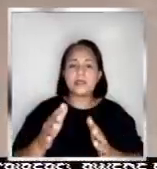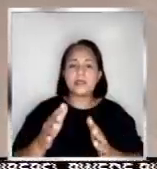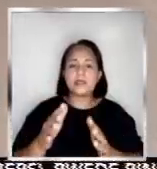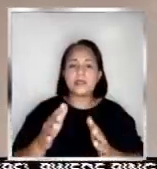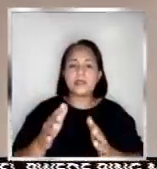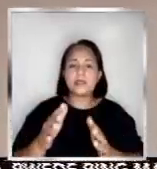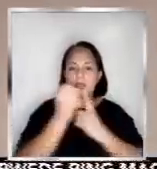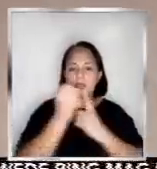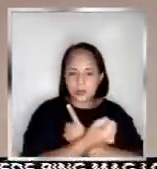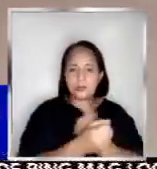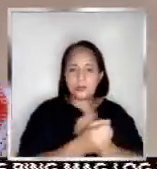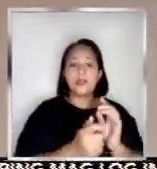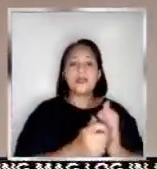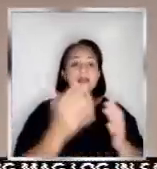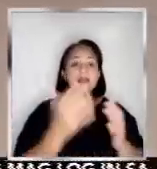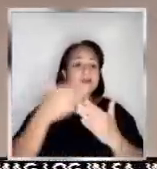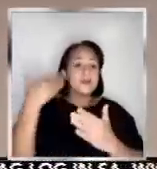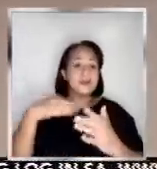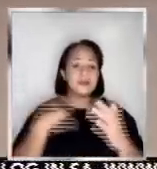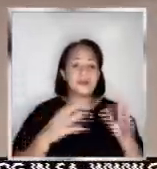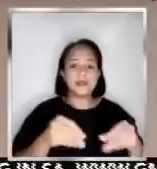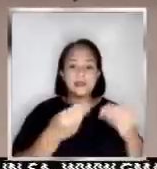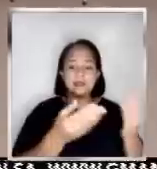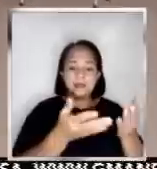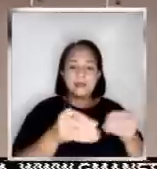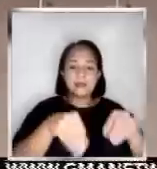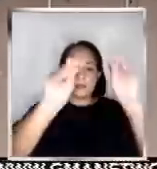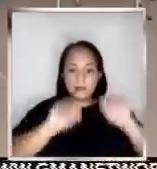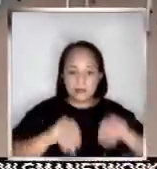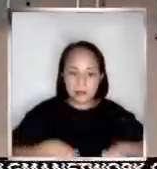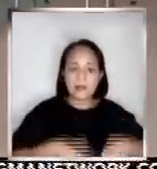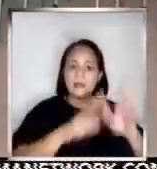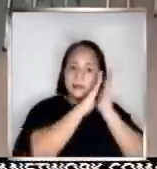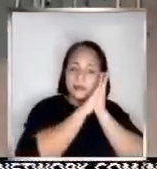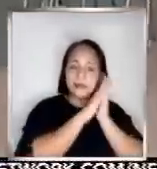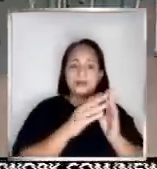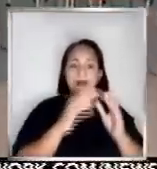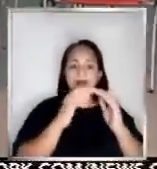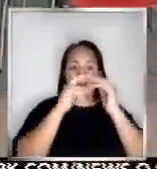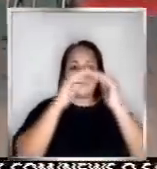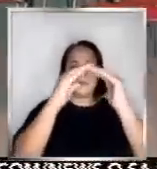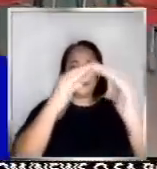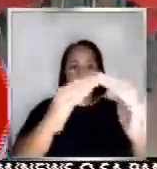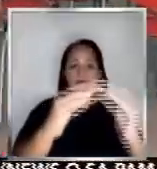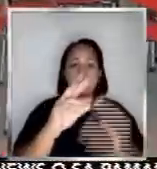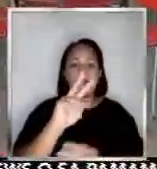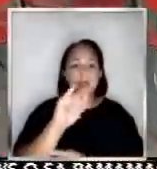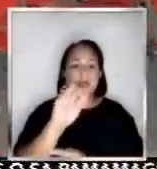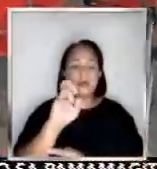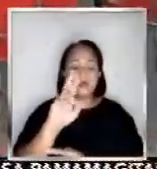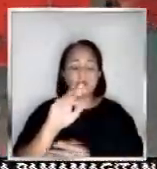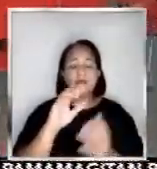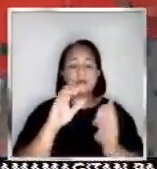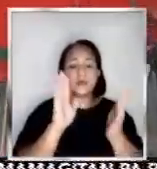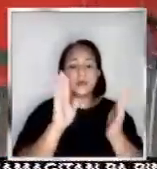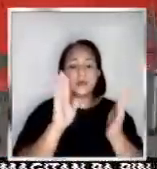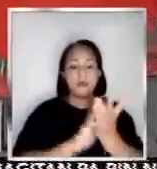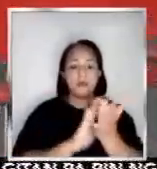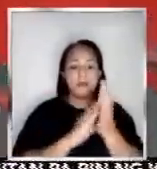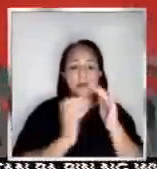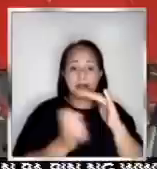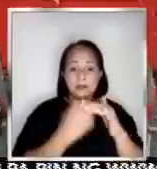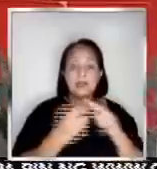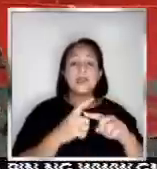na maihigaan yung mga LSI dito sa covered court ng Villamor Air Base Elementary School, ngayon lahat sila nasa mga classrooms